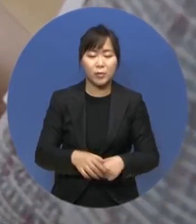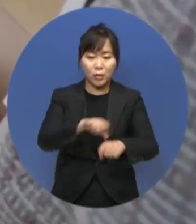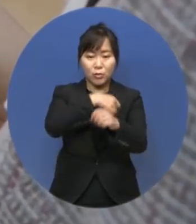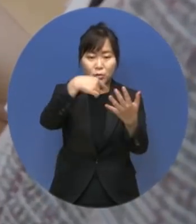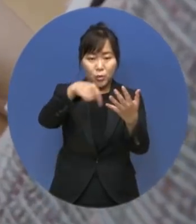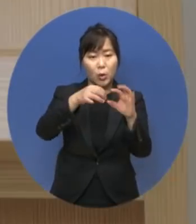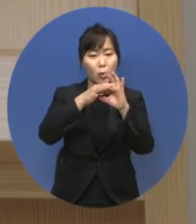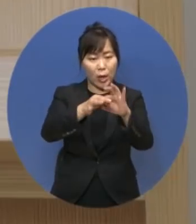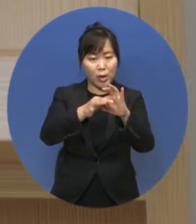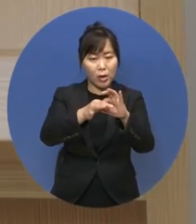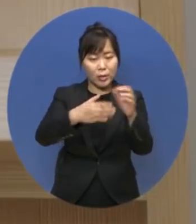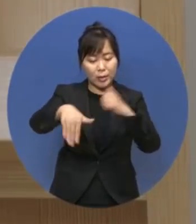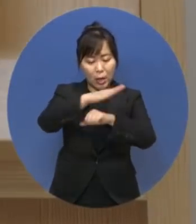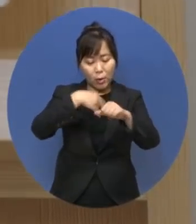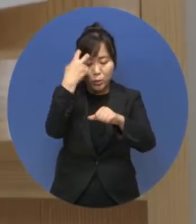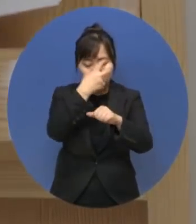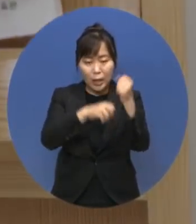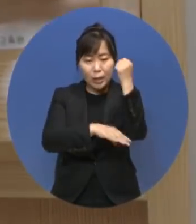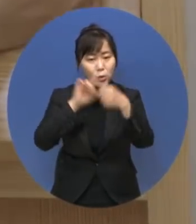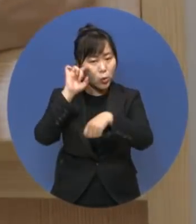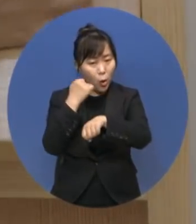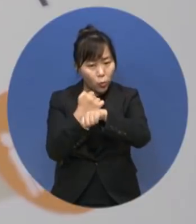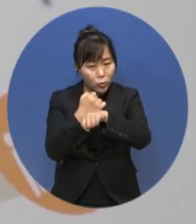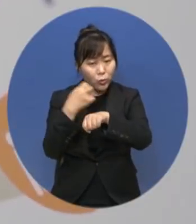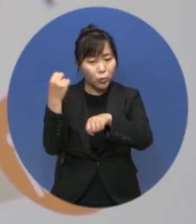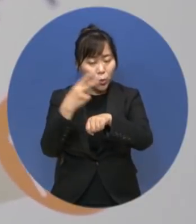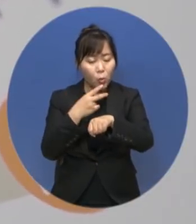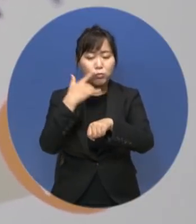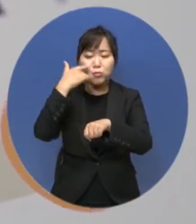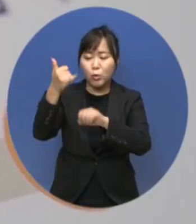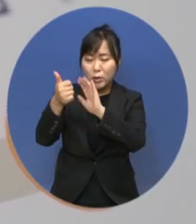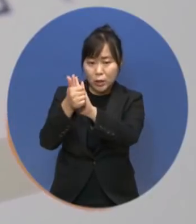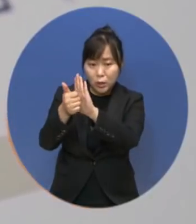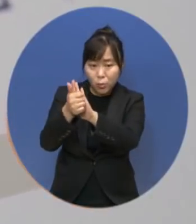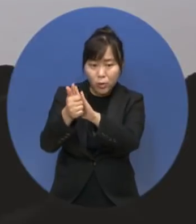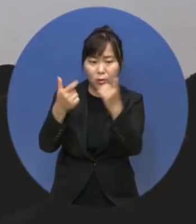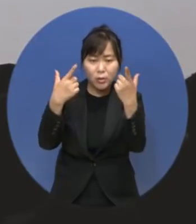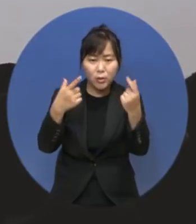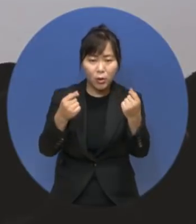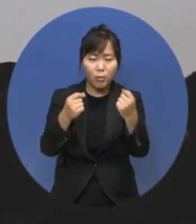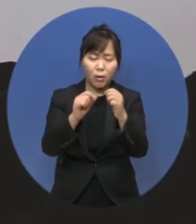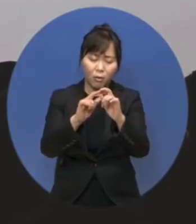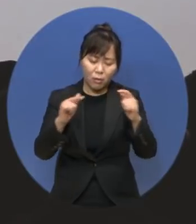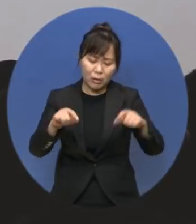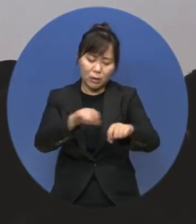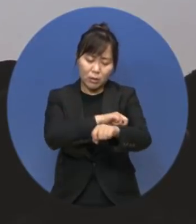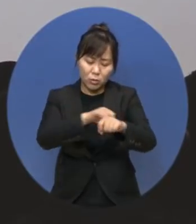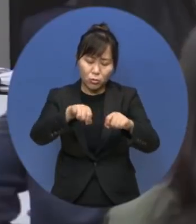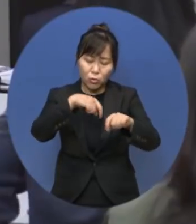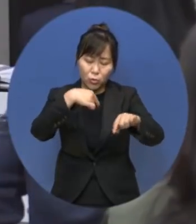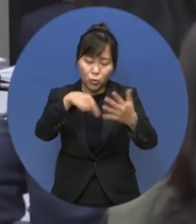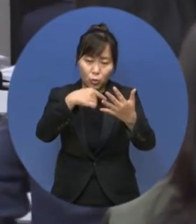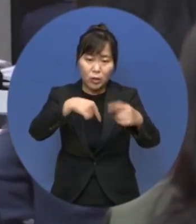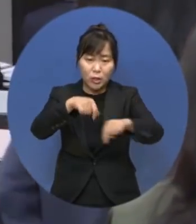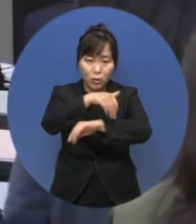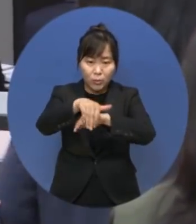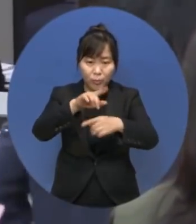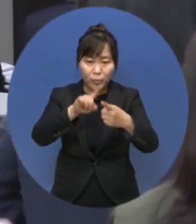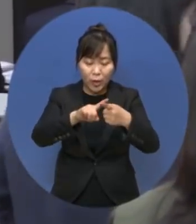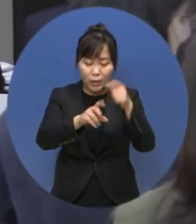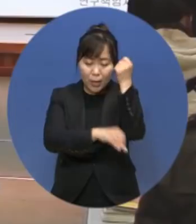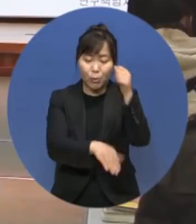특수교육에 관련한 실태조사와 기초연구, 학부모 지원 등을 통해 특수교육 정책 수립의 기반을